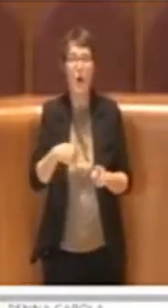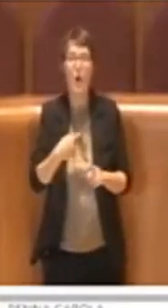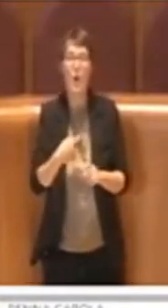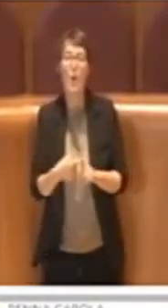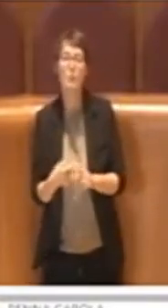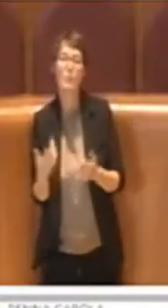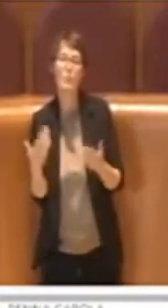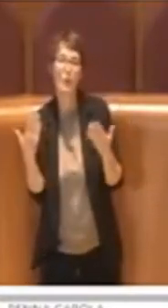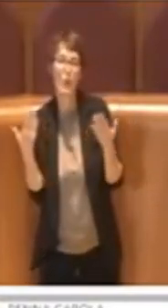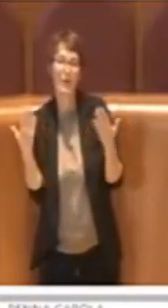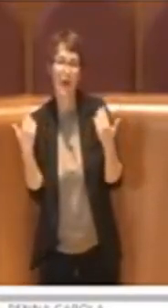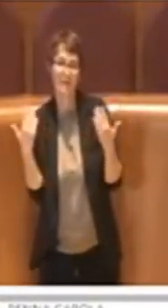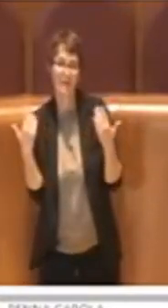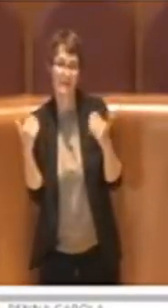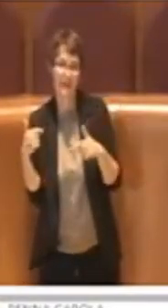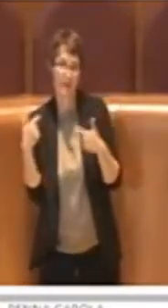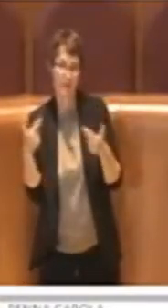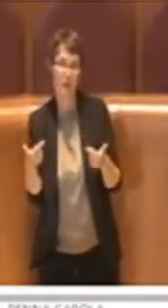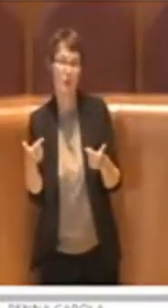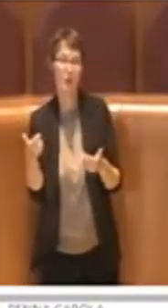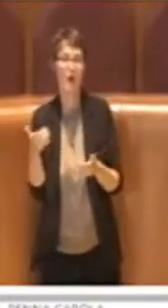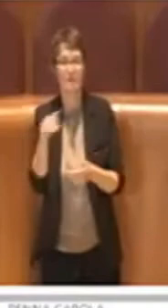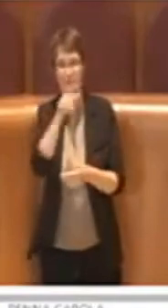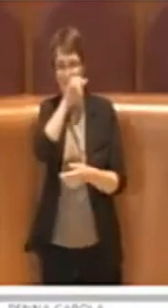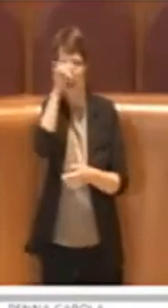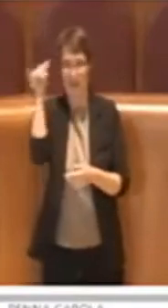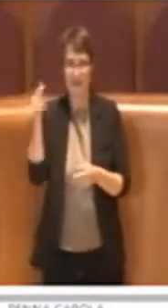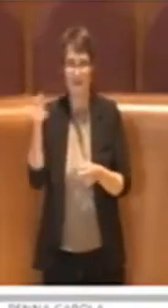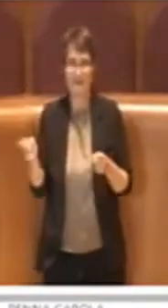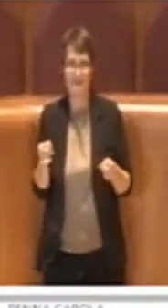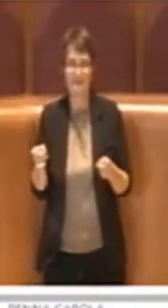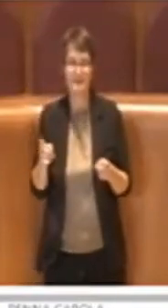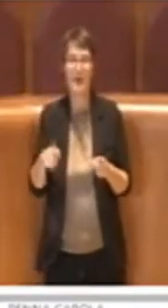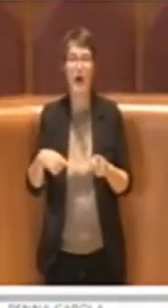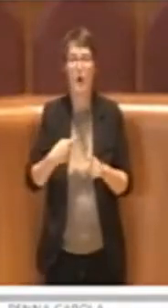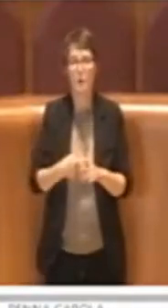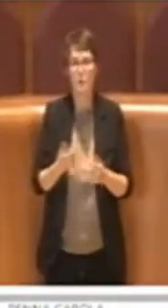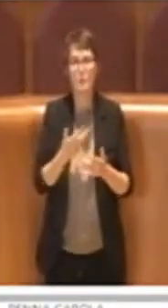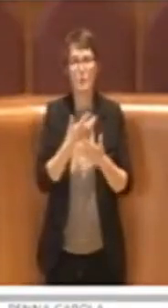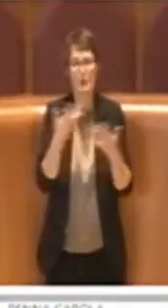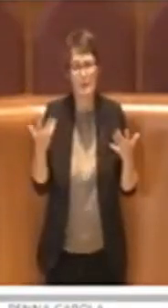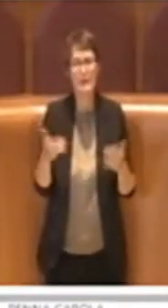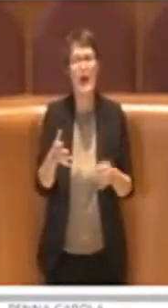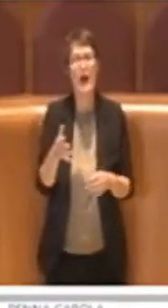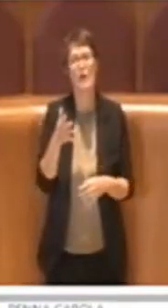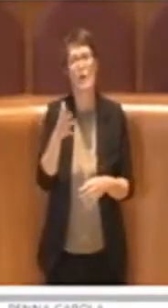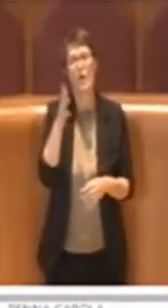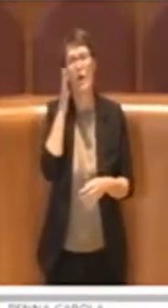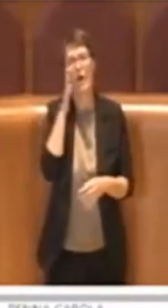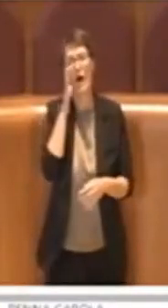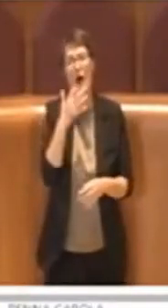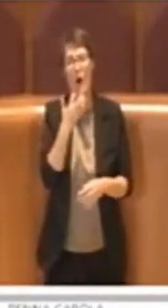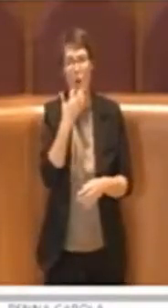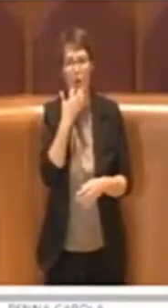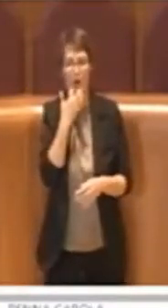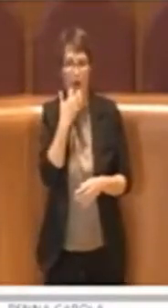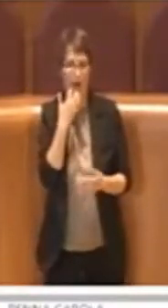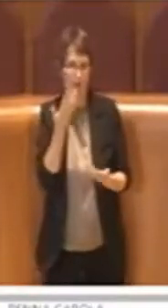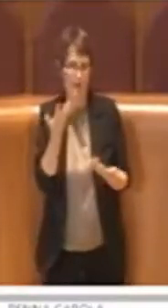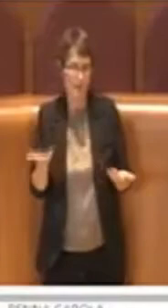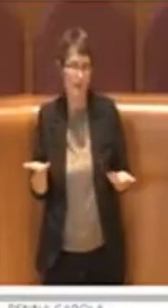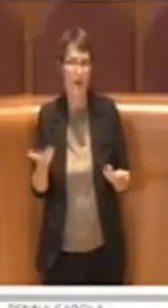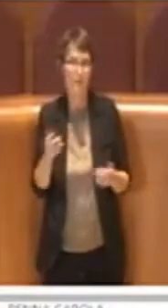questo è il termine tecnico, in estate, ma anche la produzione dell'acqua calda sanitaria, nonché poi tutti gli